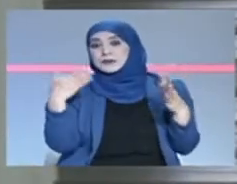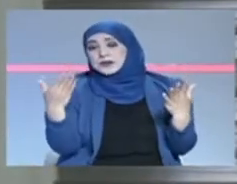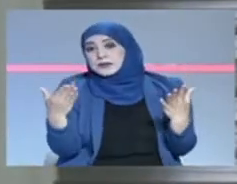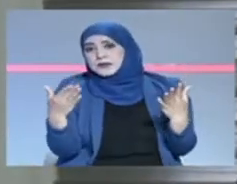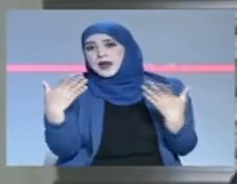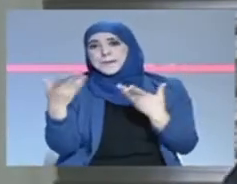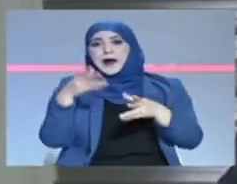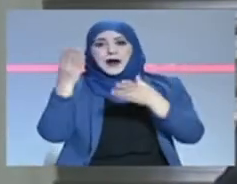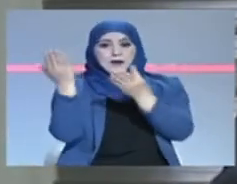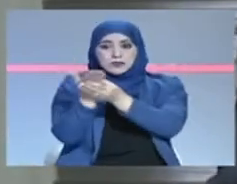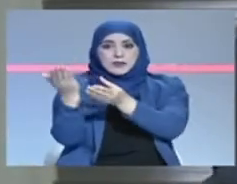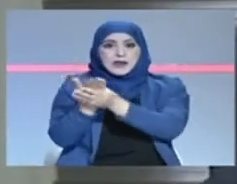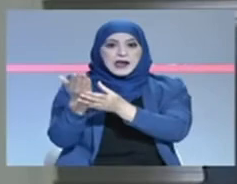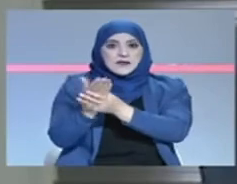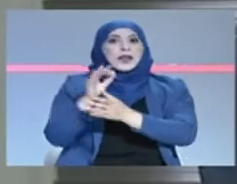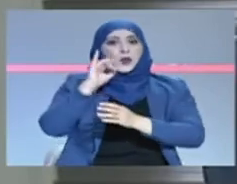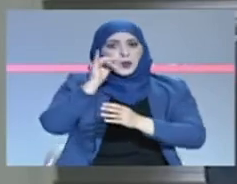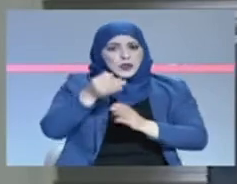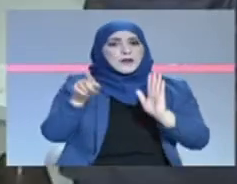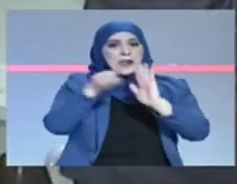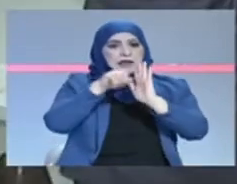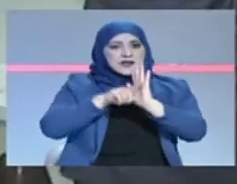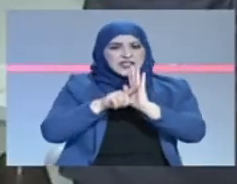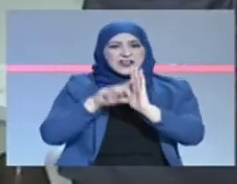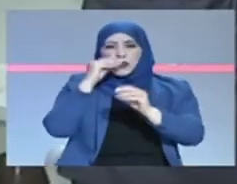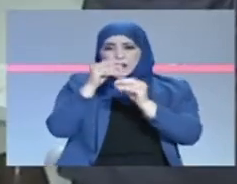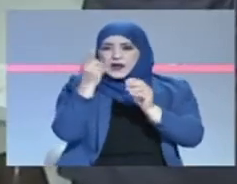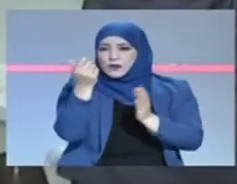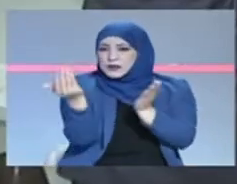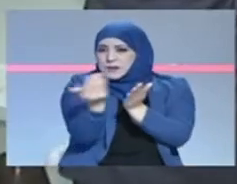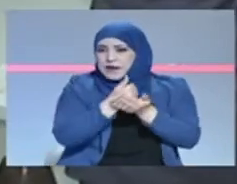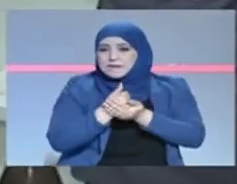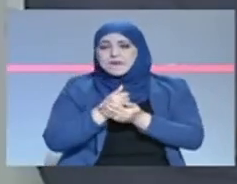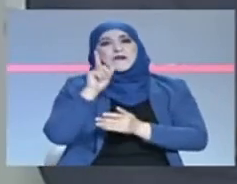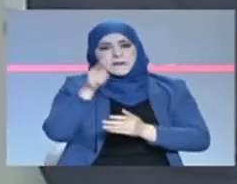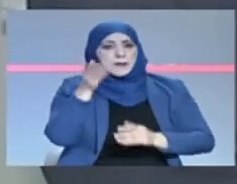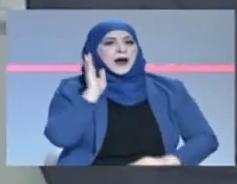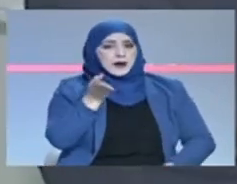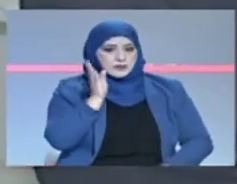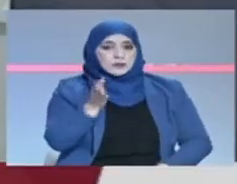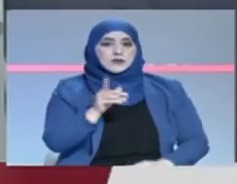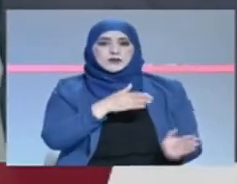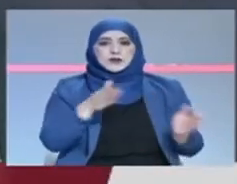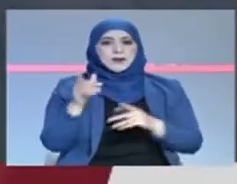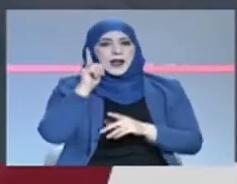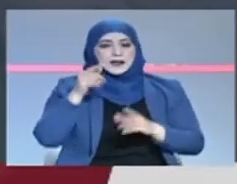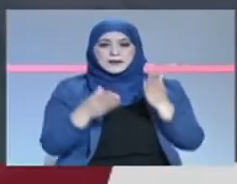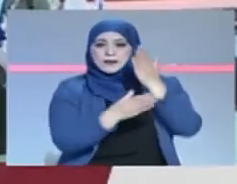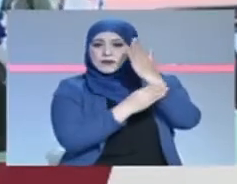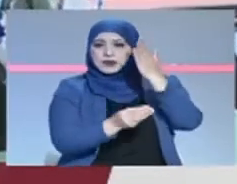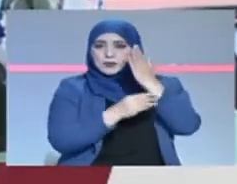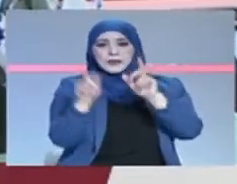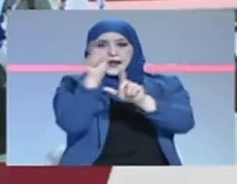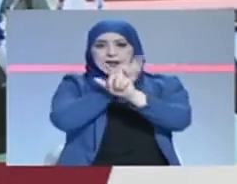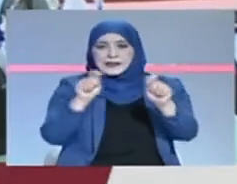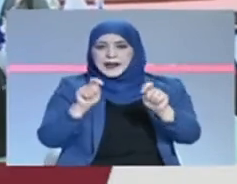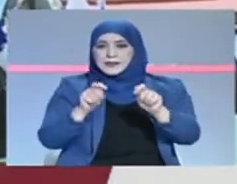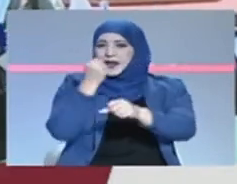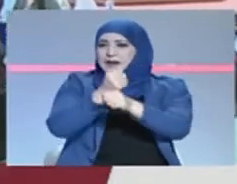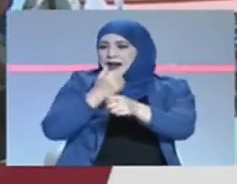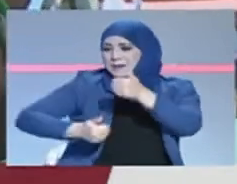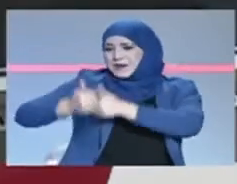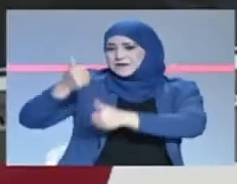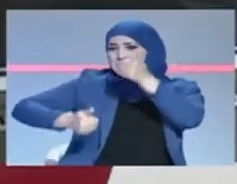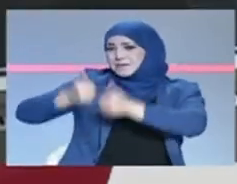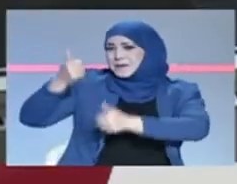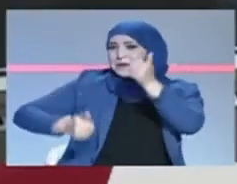المتقاضين، خاصة إذا كانت علقت العملية هذه باستيلاءات. وتؤكد هيئة المحامين على التقيد بقواعد المنافسة الشريفة في